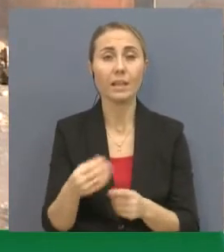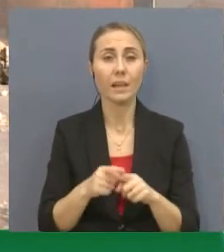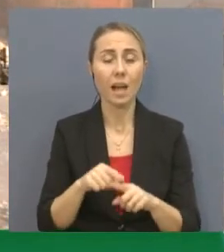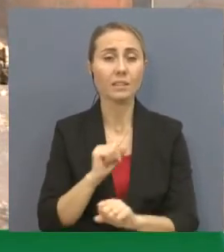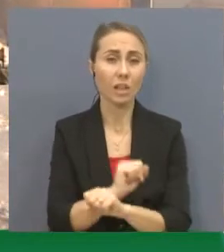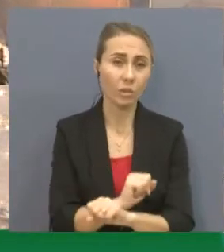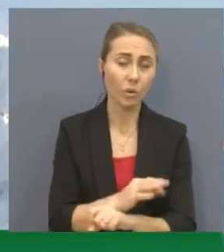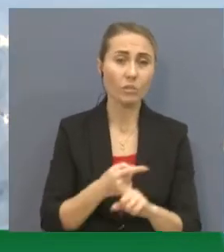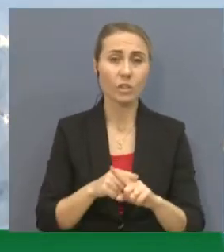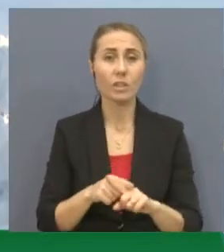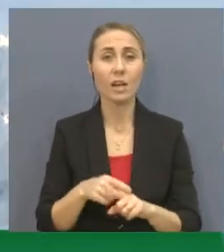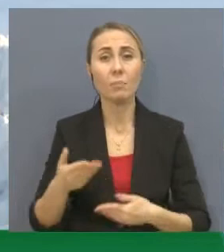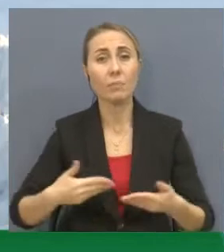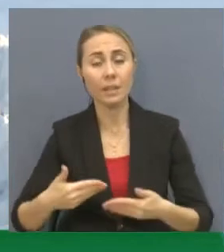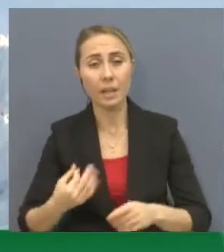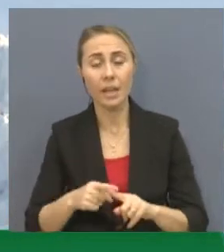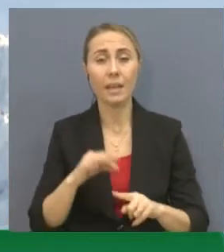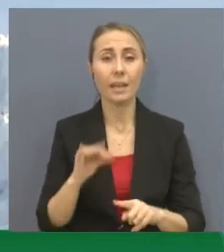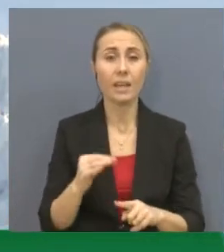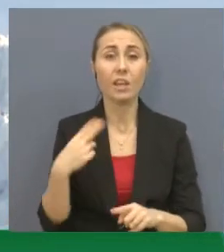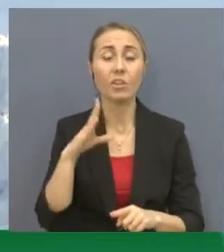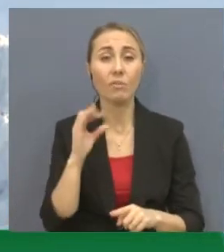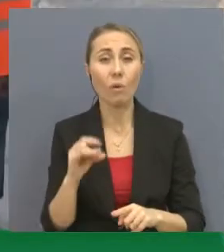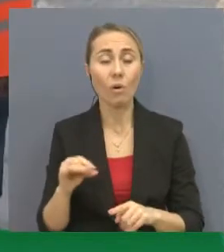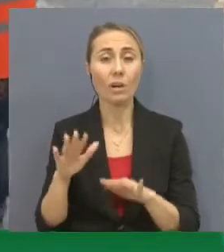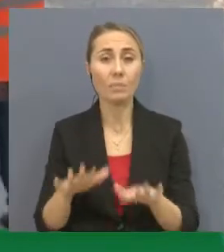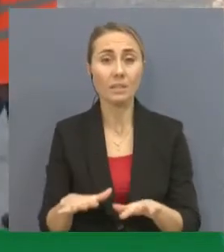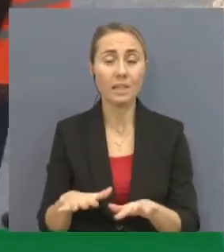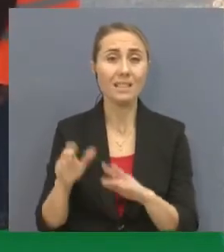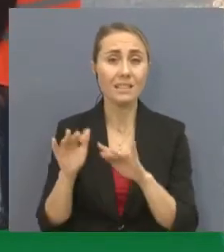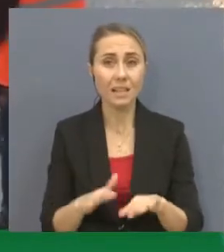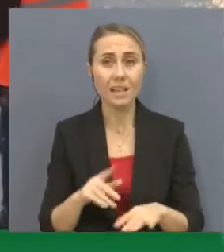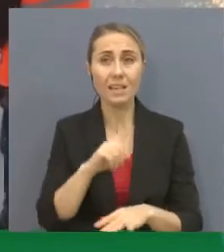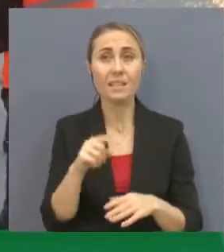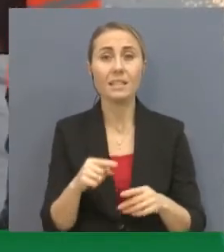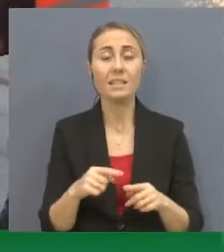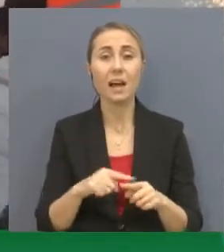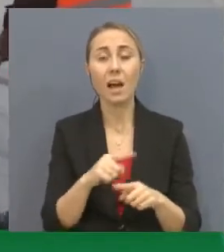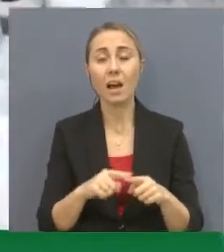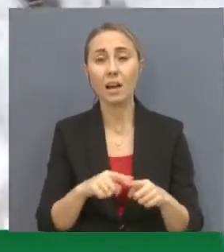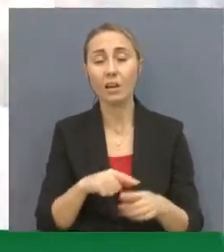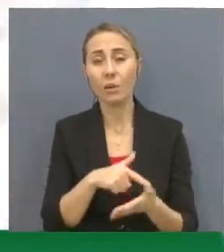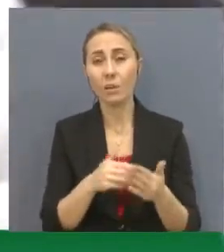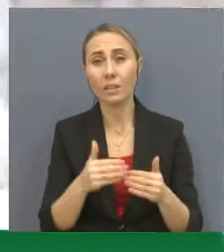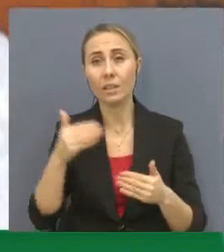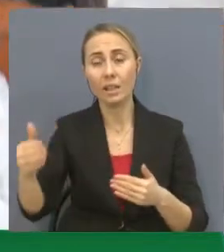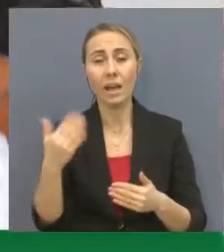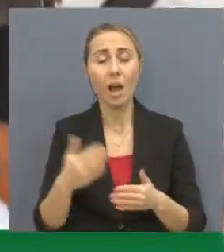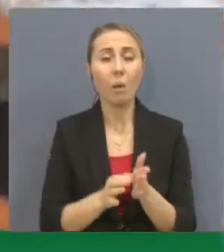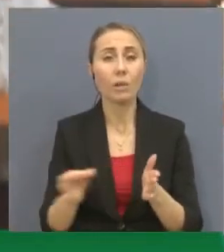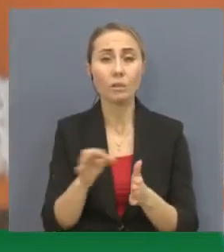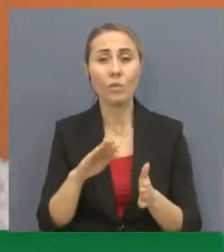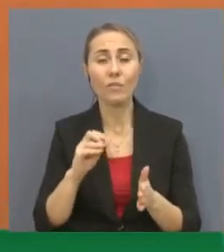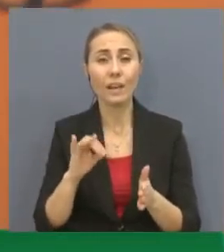тротуаров и дворовых территорий от снега что касается загородных дорог то за их содержание отвечает областной филиал